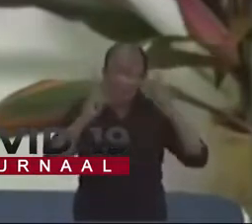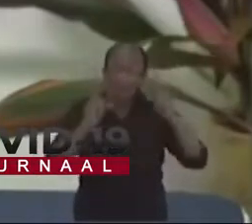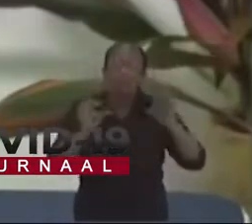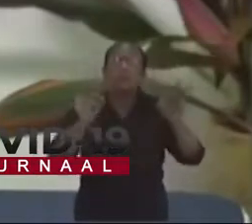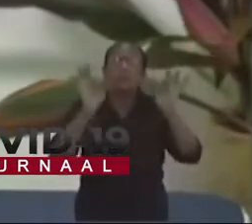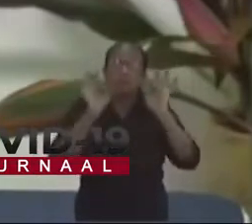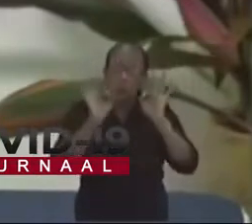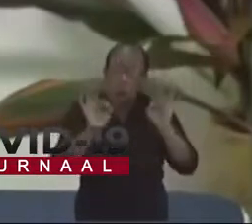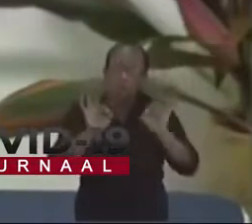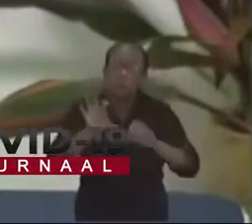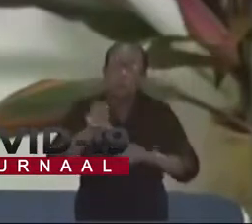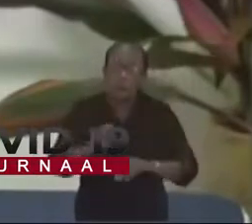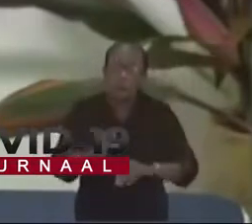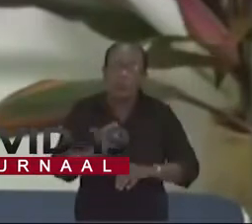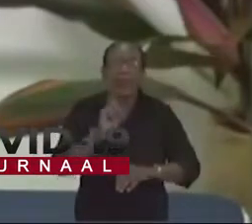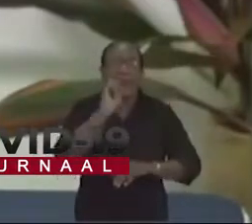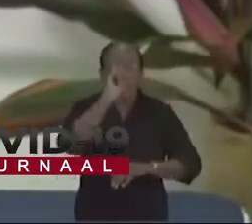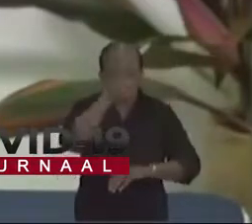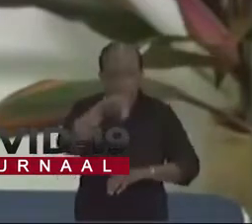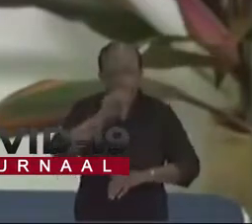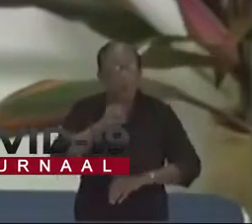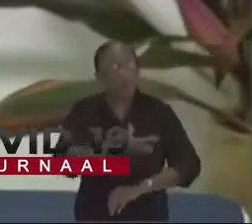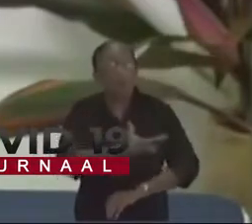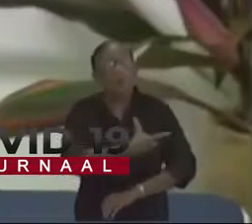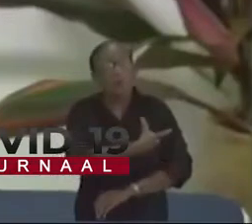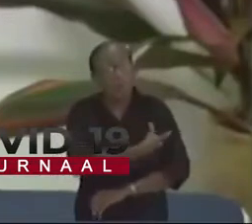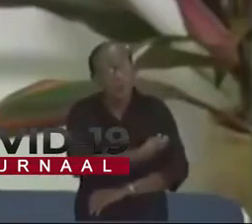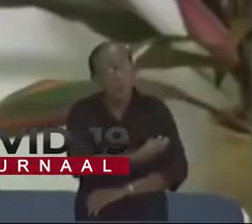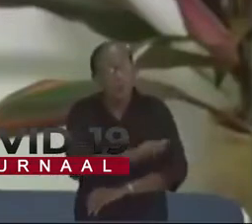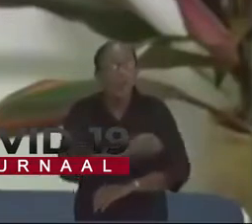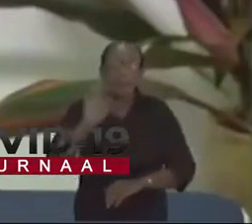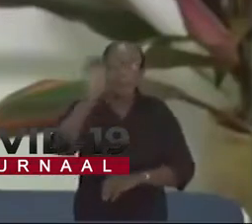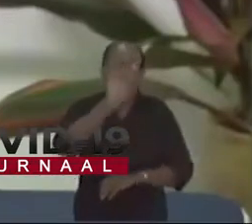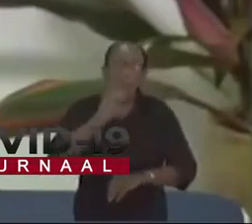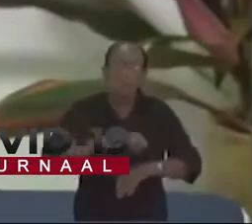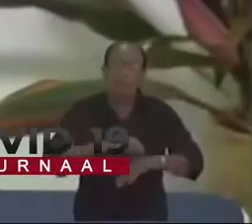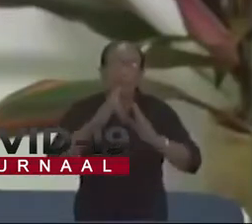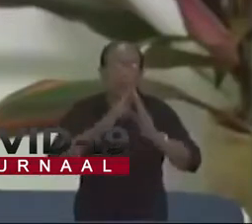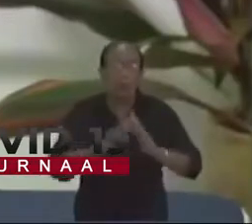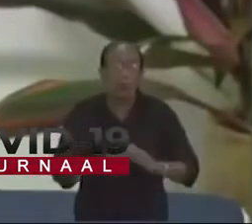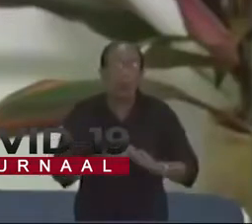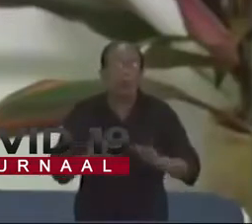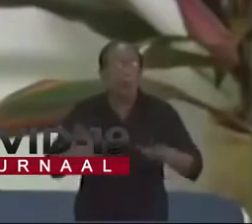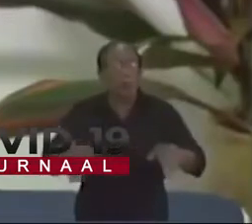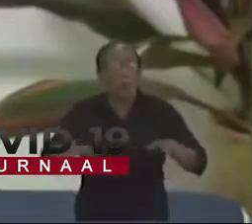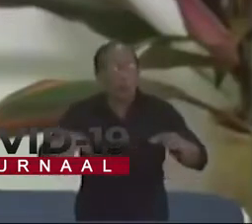serieus neemt en zich laat vaccineren. Het regionaal ziekenhuis Wanica